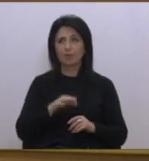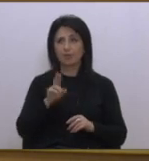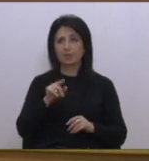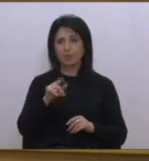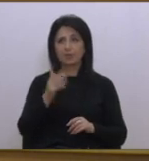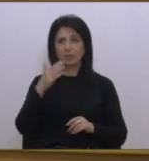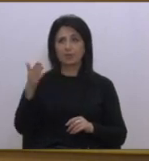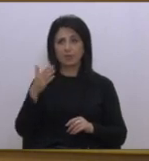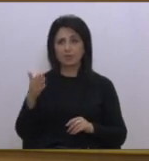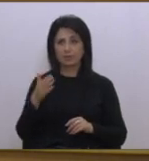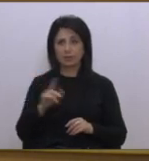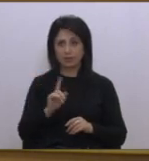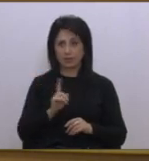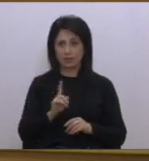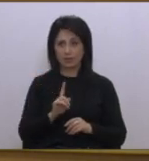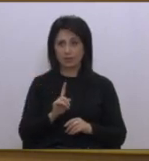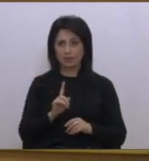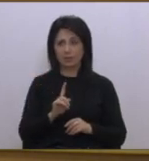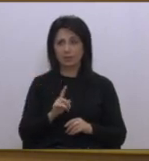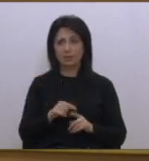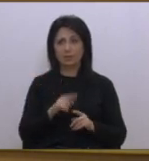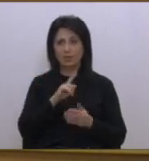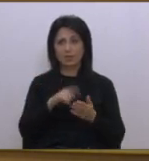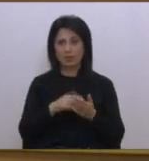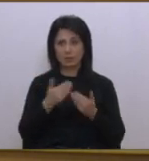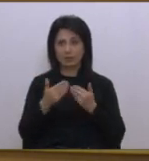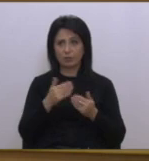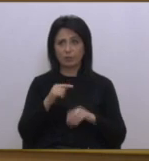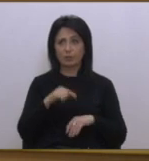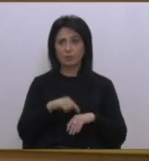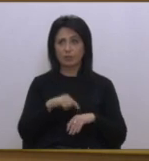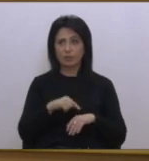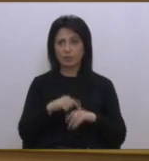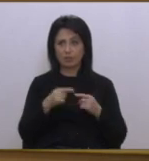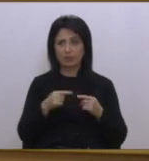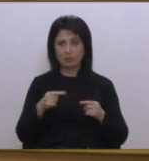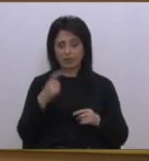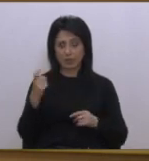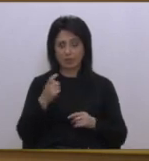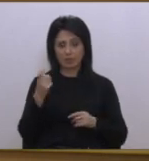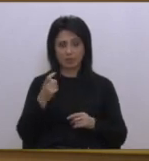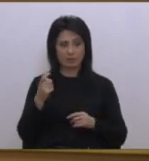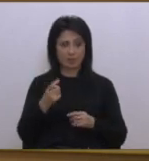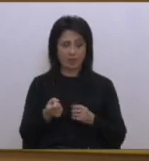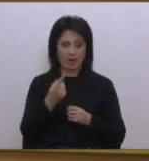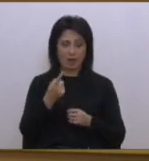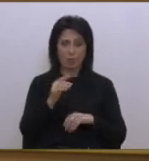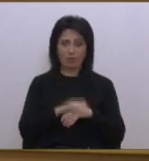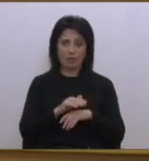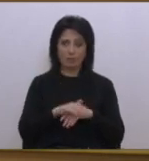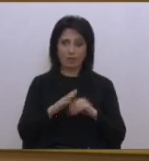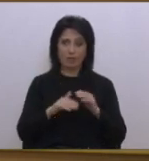ეს მათი მხრიდან გარკვეულ, ასე ვთქვათ, ხების მიმართ გრძნობელობის სხვადასხვა ხარისხის გამოვლინებას უწყობს